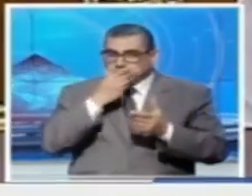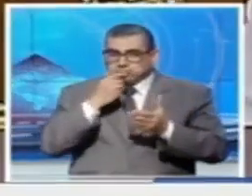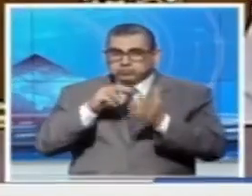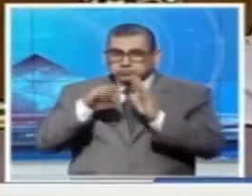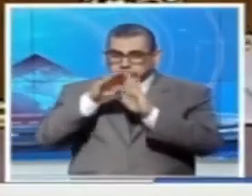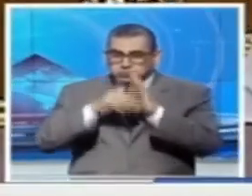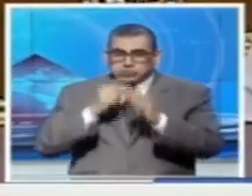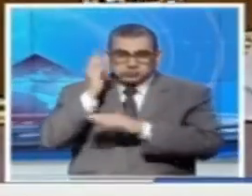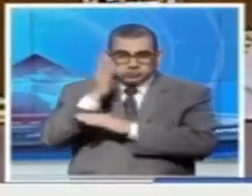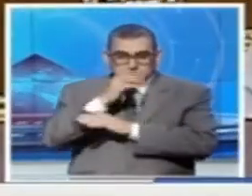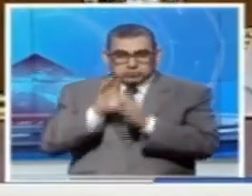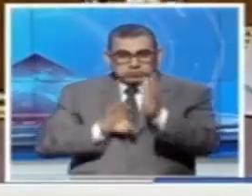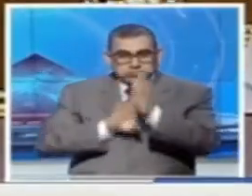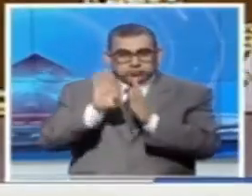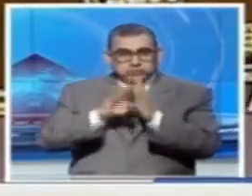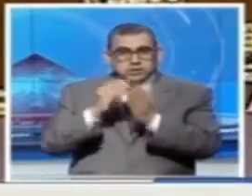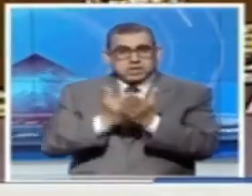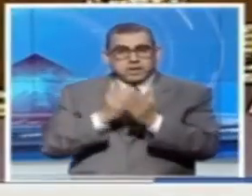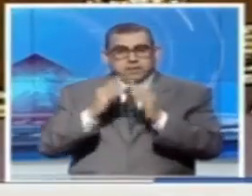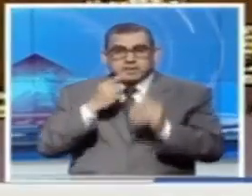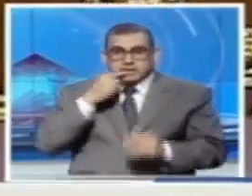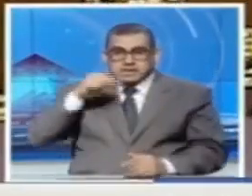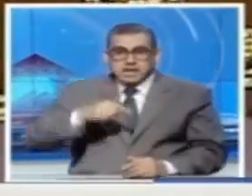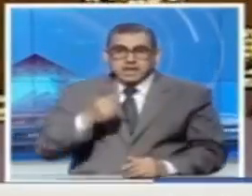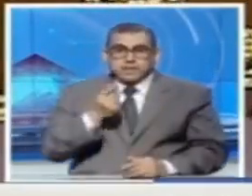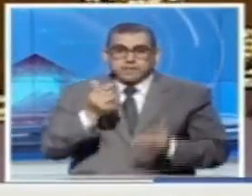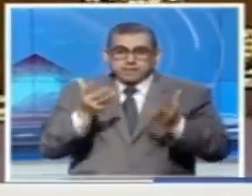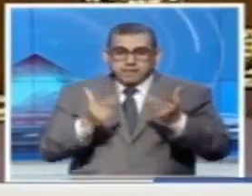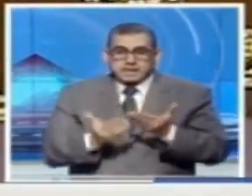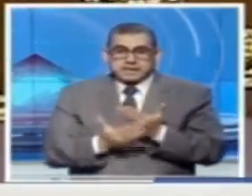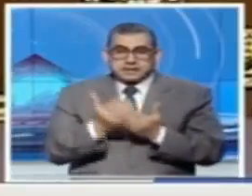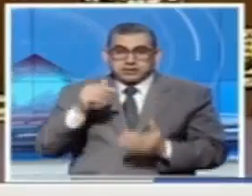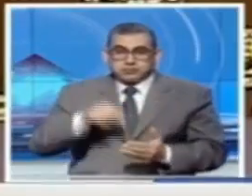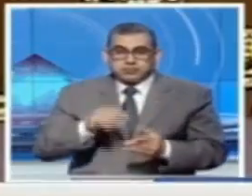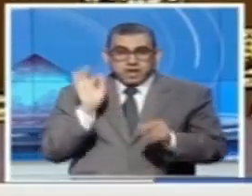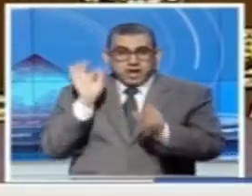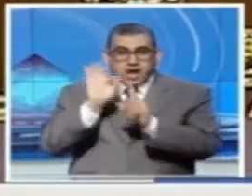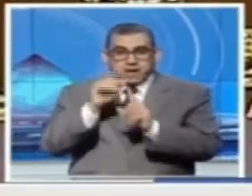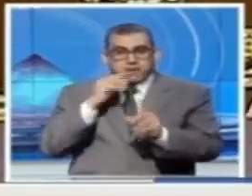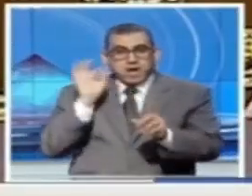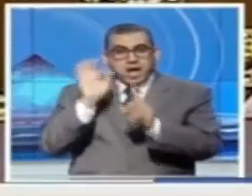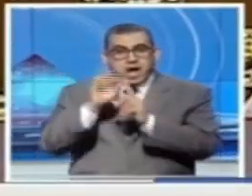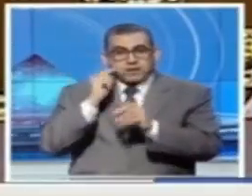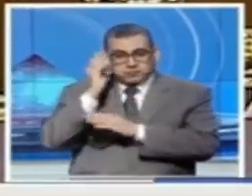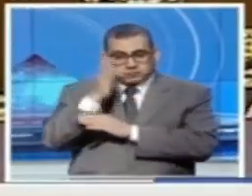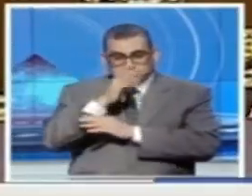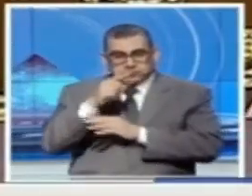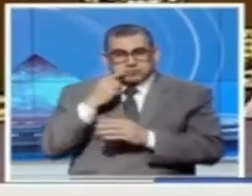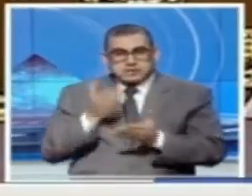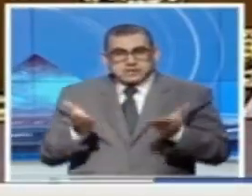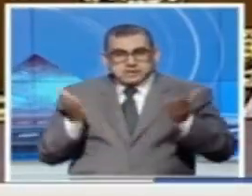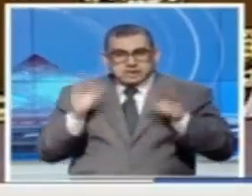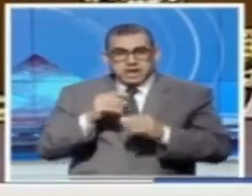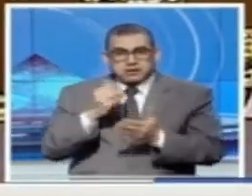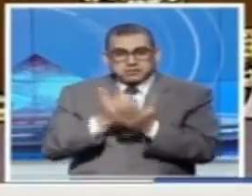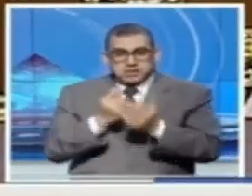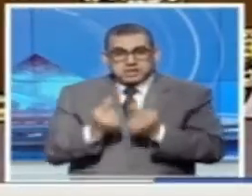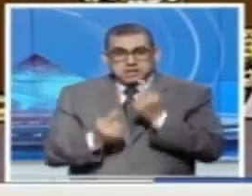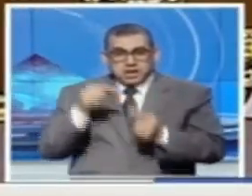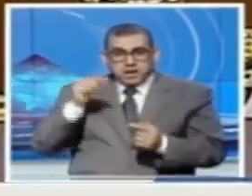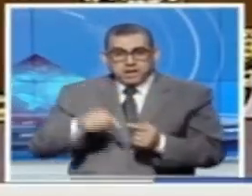خطة التنمية الاقتصادية والاجتماعية للعام المالي الجديد، حيث أشارت إلى استهداف الخطة زيادة الاستثمارات الزراعية